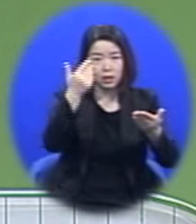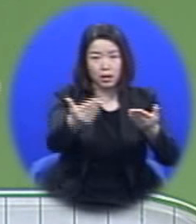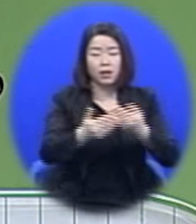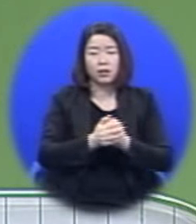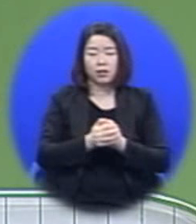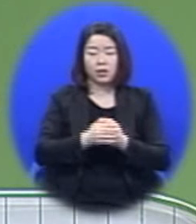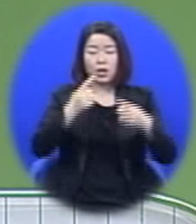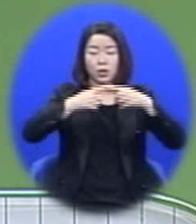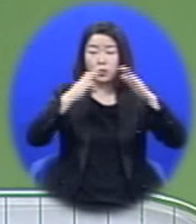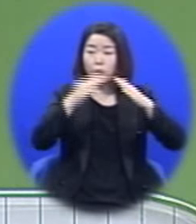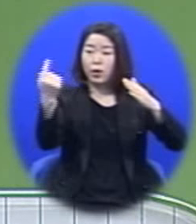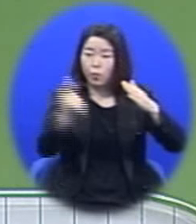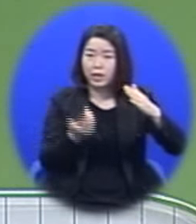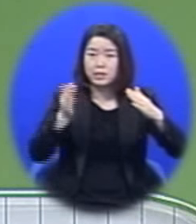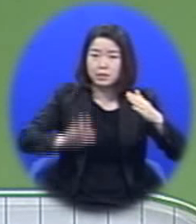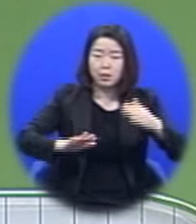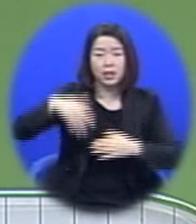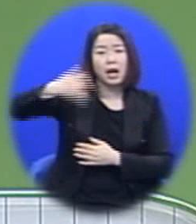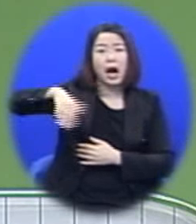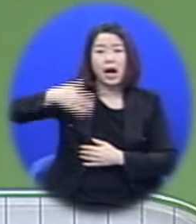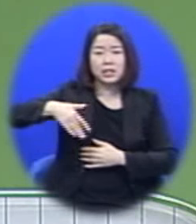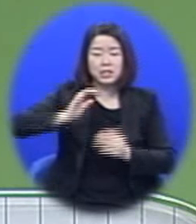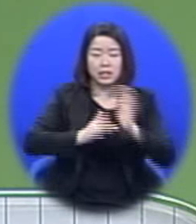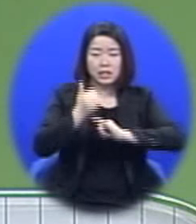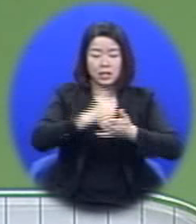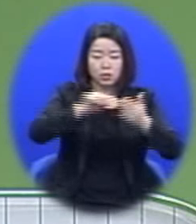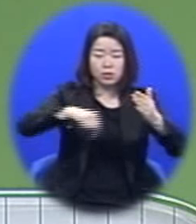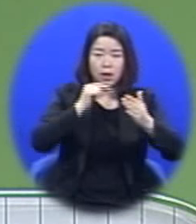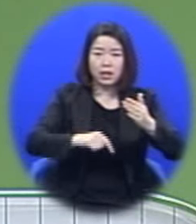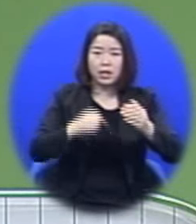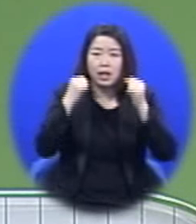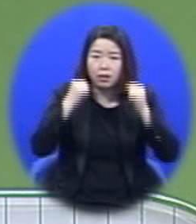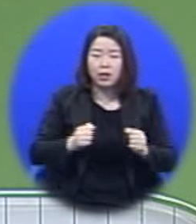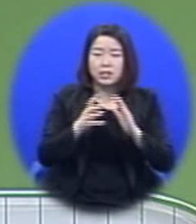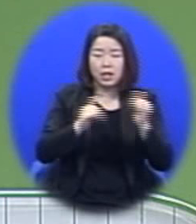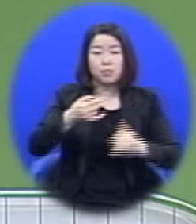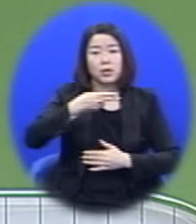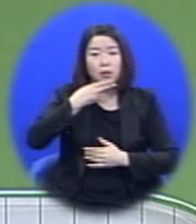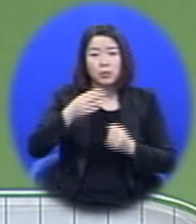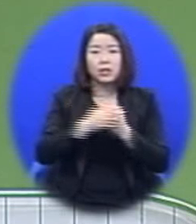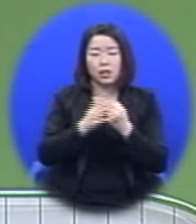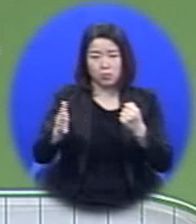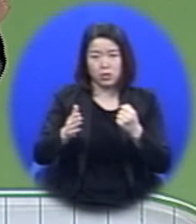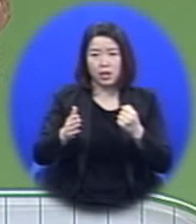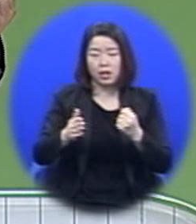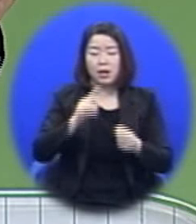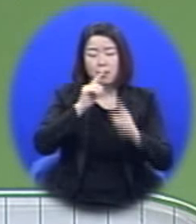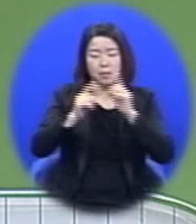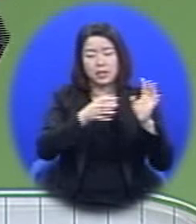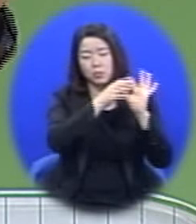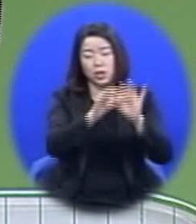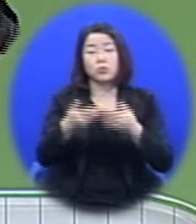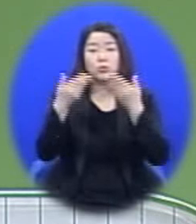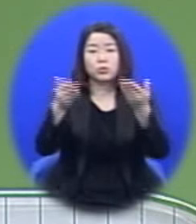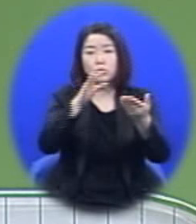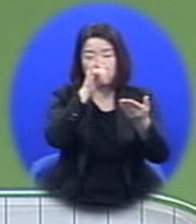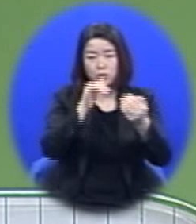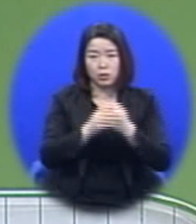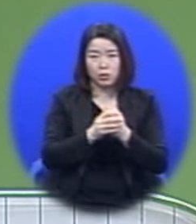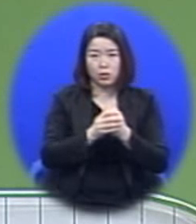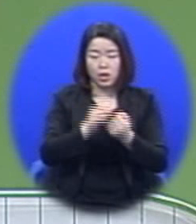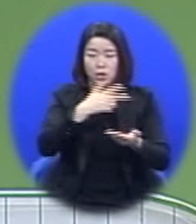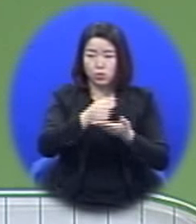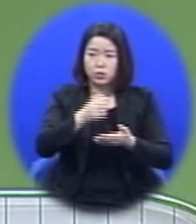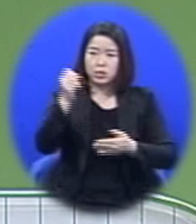교회는 나오셨지만 예수님 안에 거하지 않는 이들이 있으니까 이 말씀을 하는 거잖아요. 우리 주님이 오실 때가